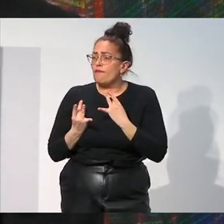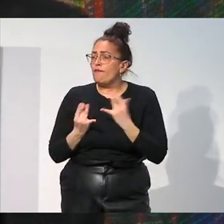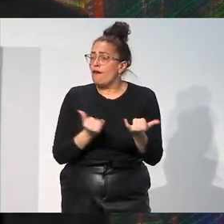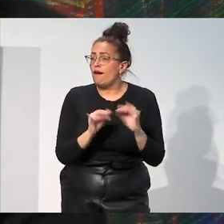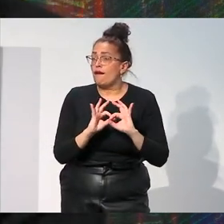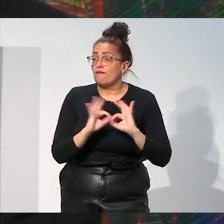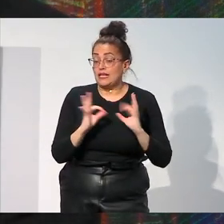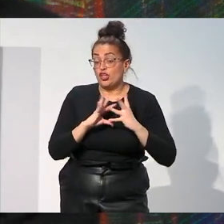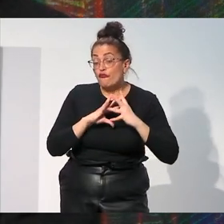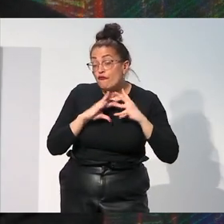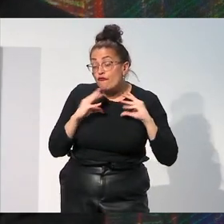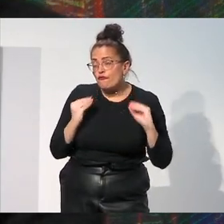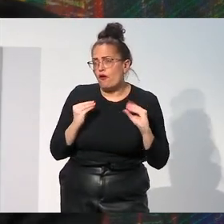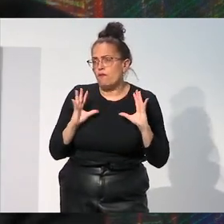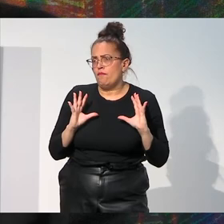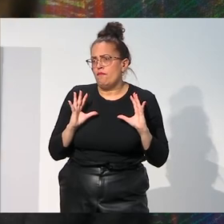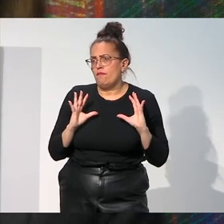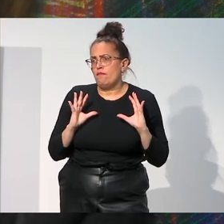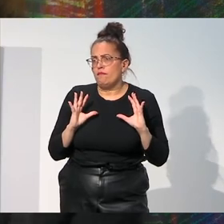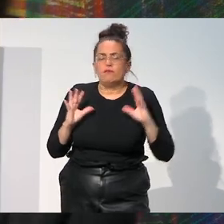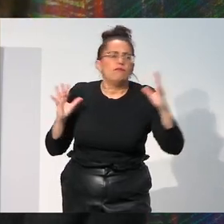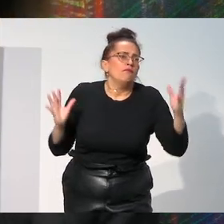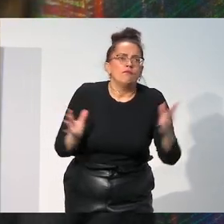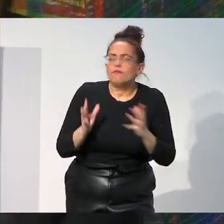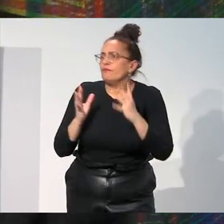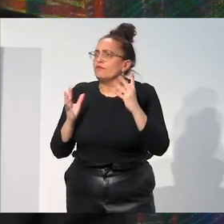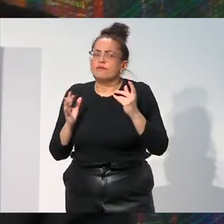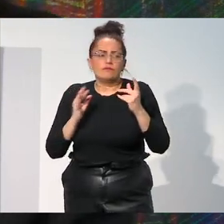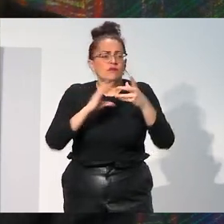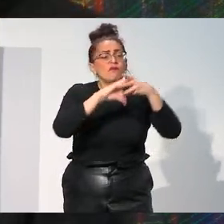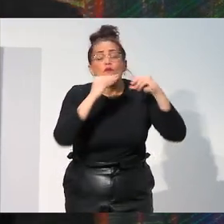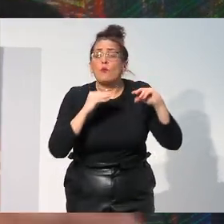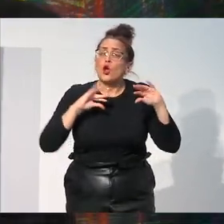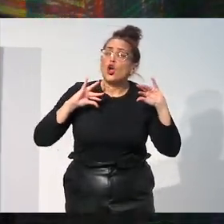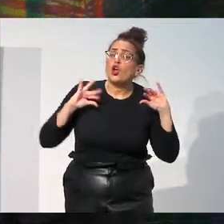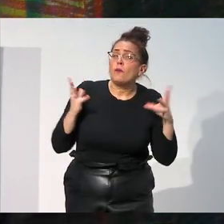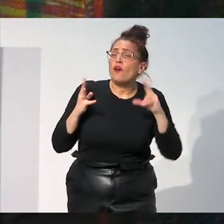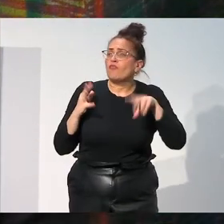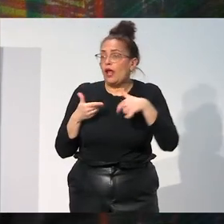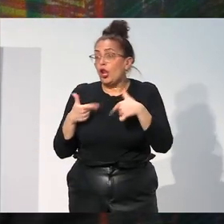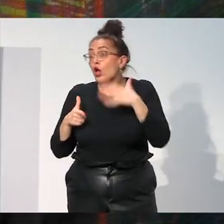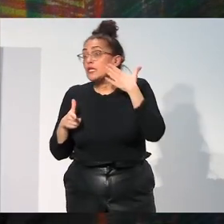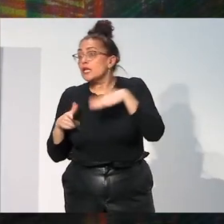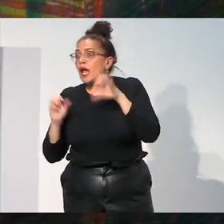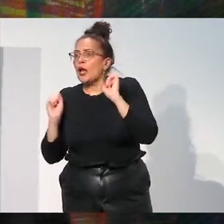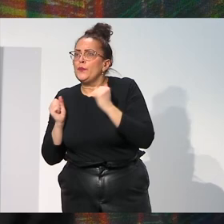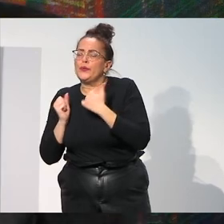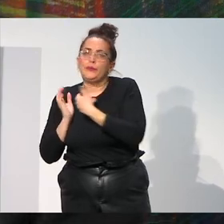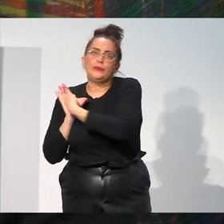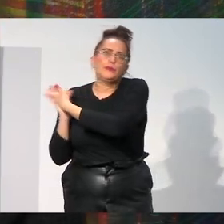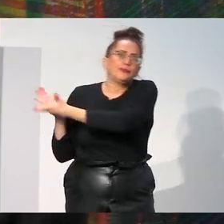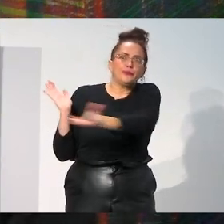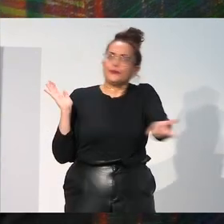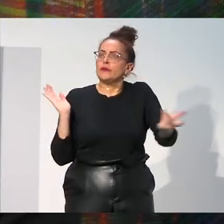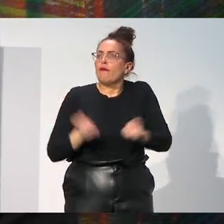doute approximatif par rapport à la richesse ou la profondeur qu'elle peut avoir, ou les multiples domaines qu'elle peut toucher. Et bref, on